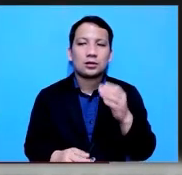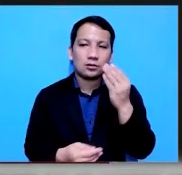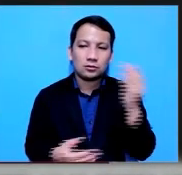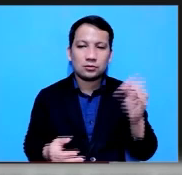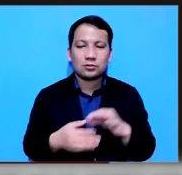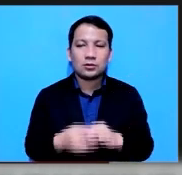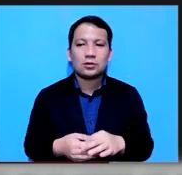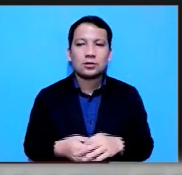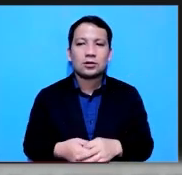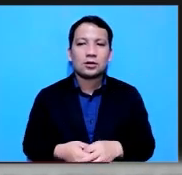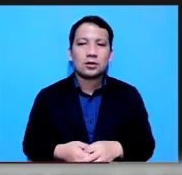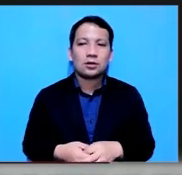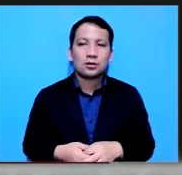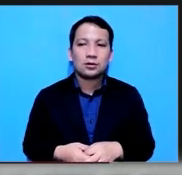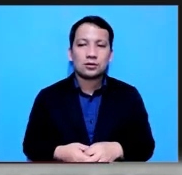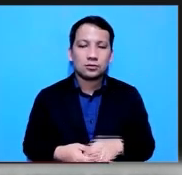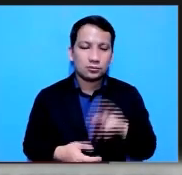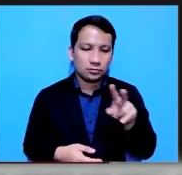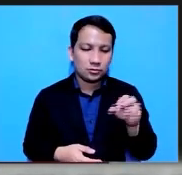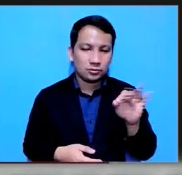It has to evolve dahil nag-i-evolve din.